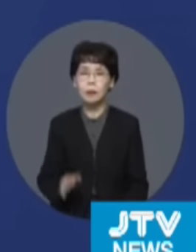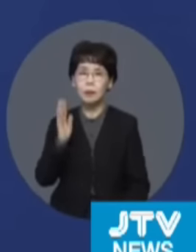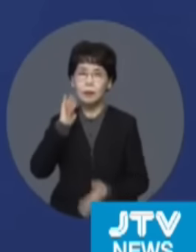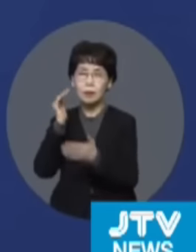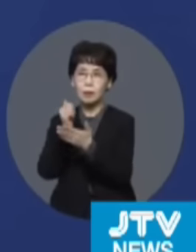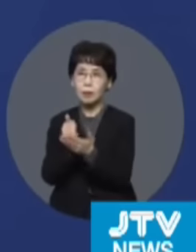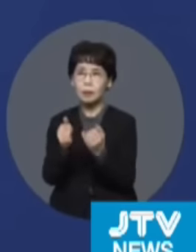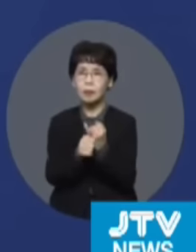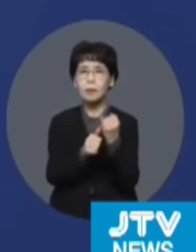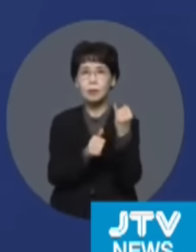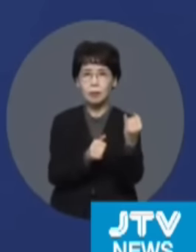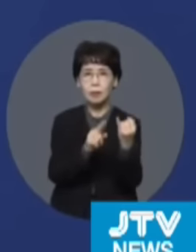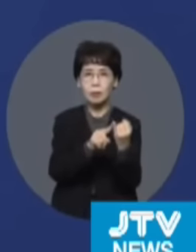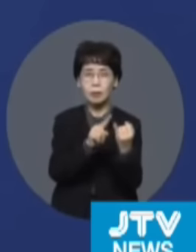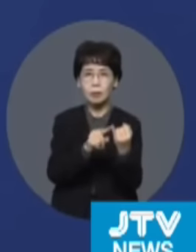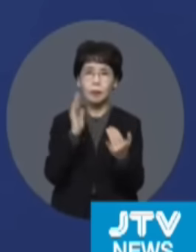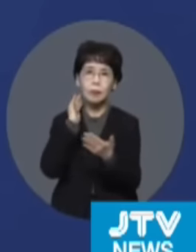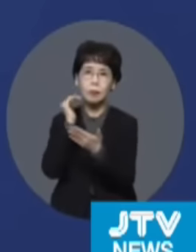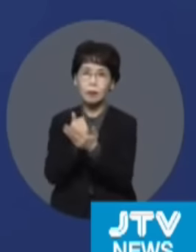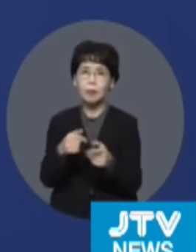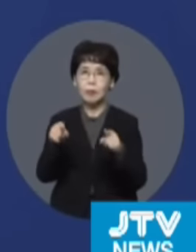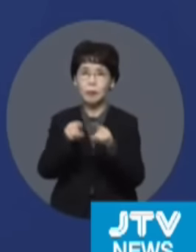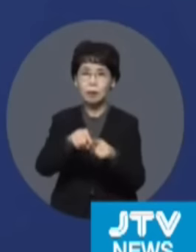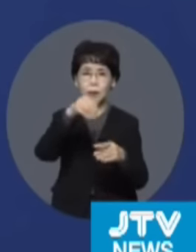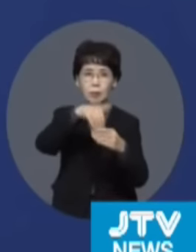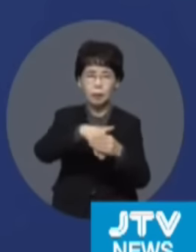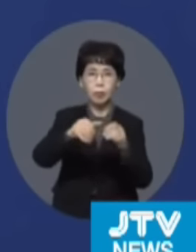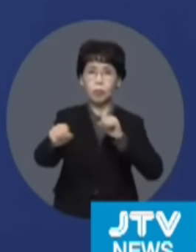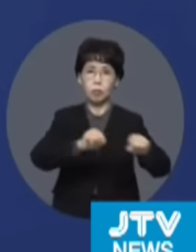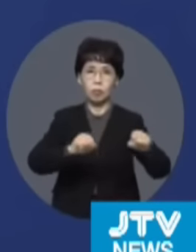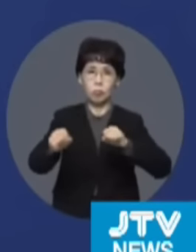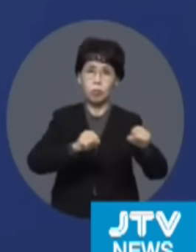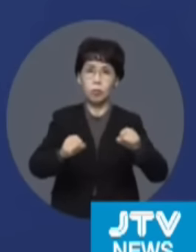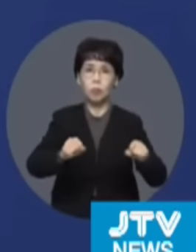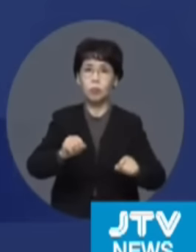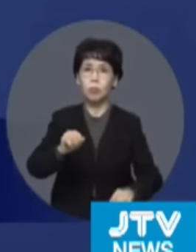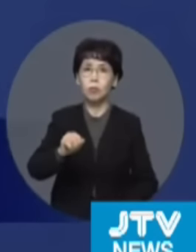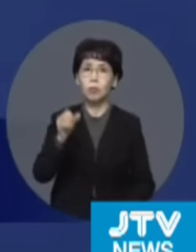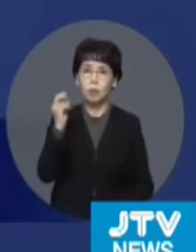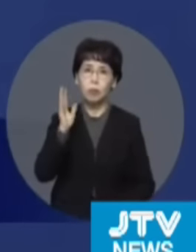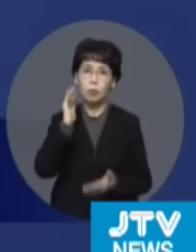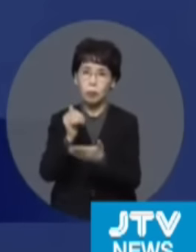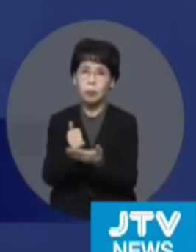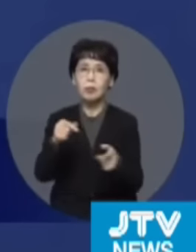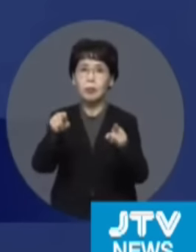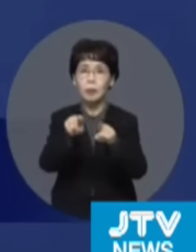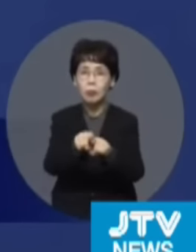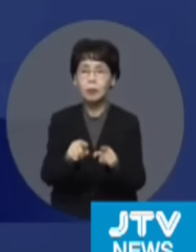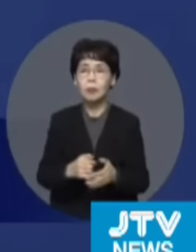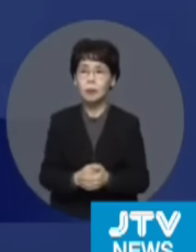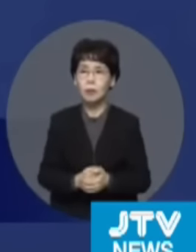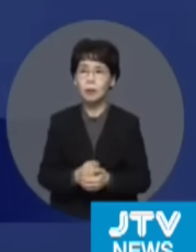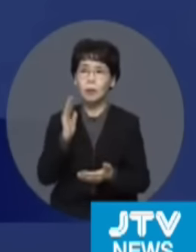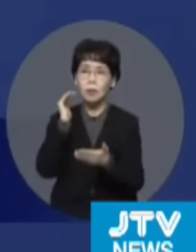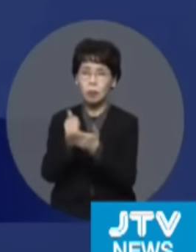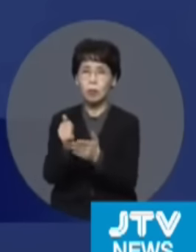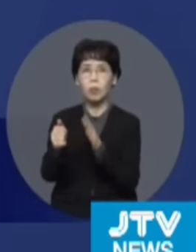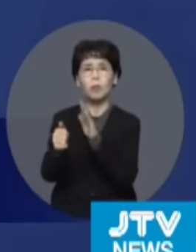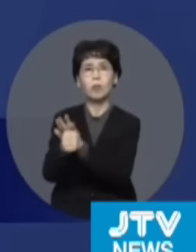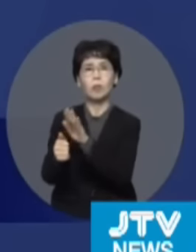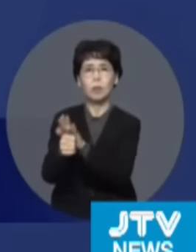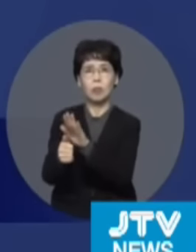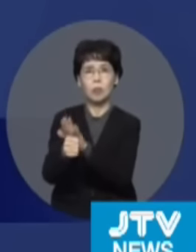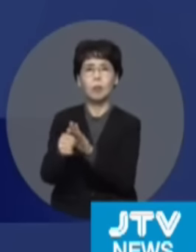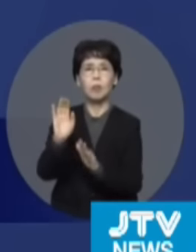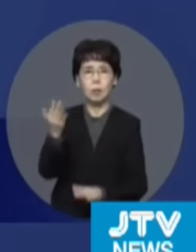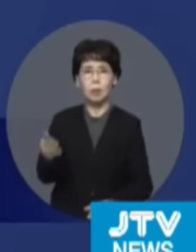대통령 부인은 대통령과 함께 선거도 치르고 또 대통령과 함께 대통령을 또 도와야 되는